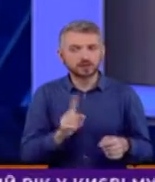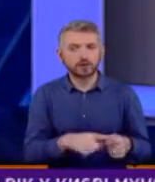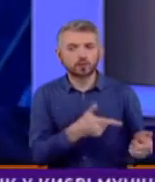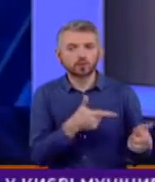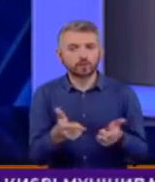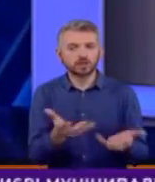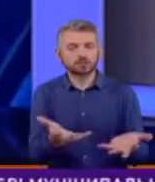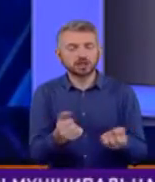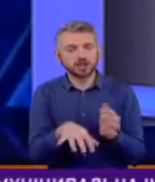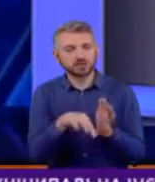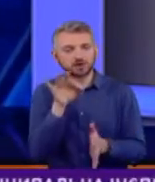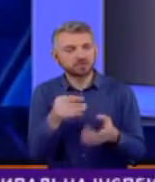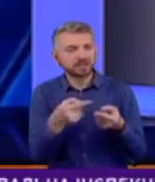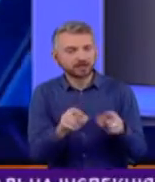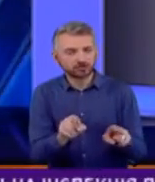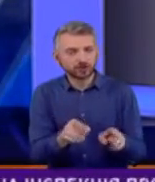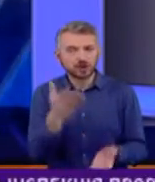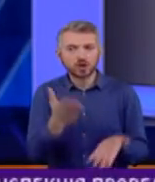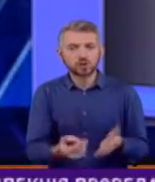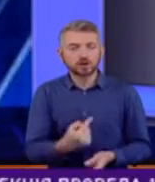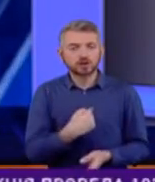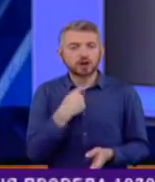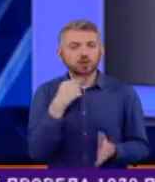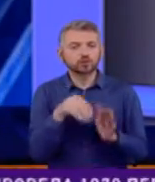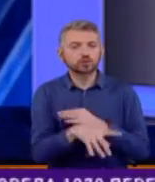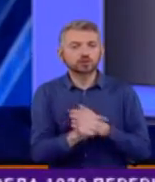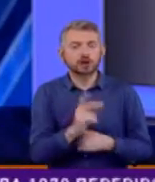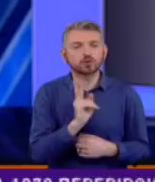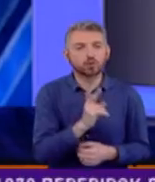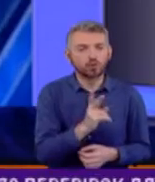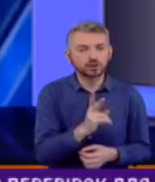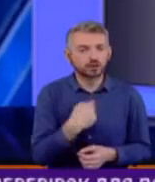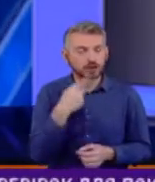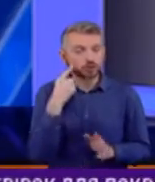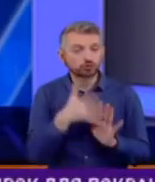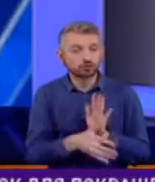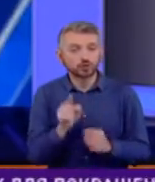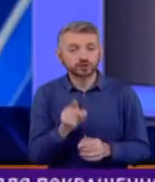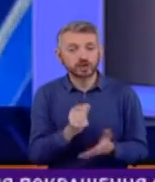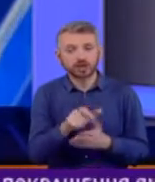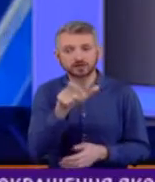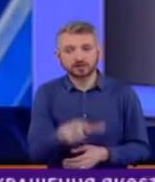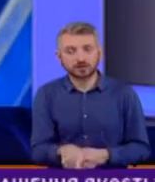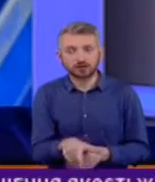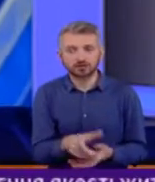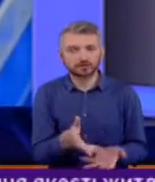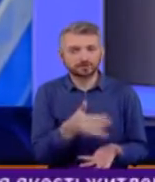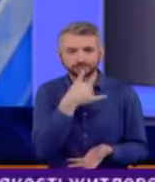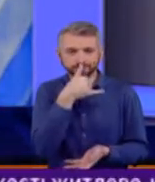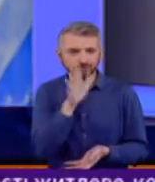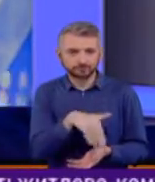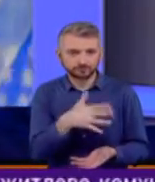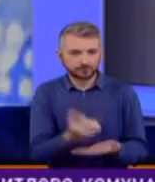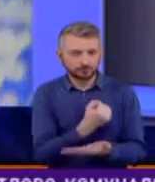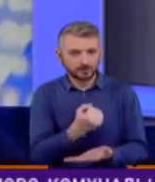готовність прийняти вибір інших. Якщо я голосую за когось, і я розумію, що цей кандидат не прохідний,